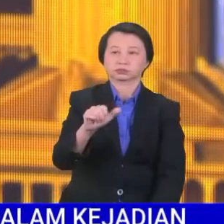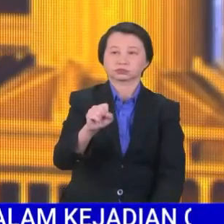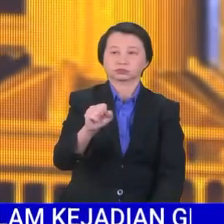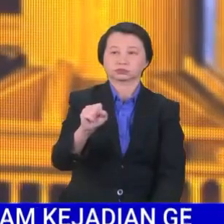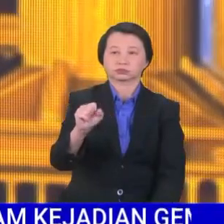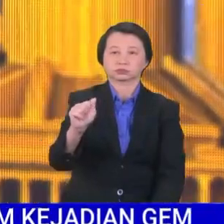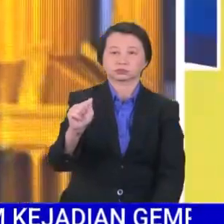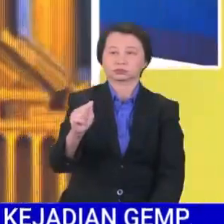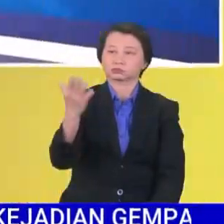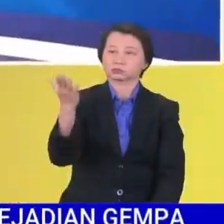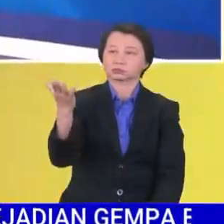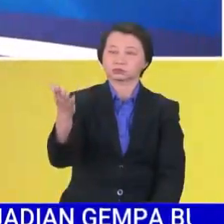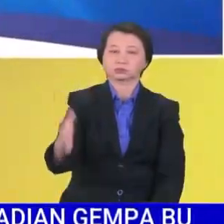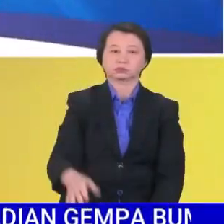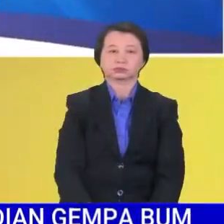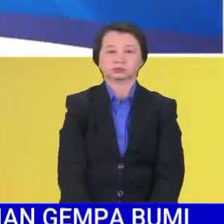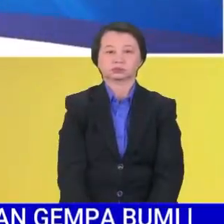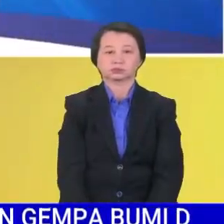di kucing silakan